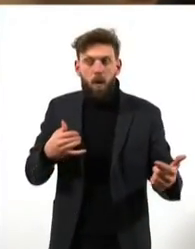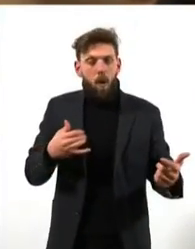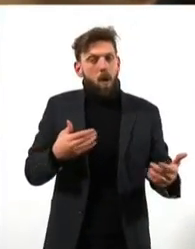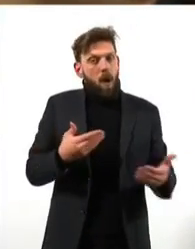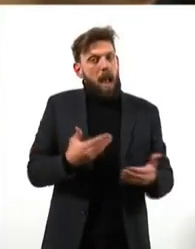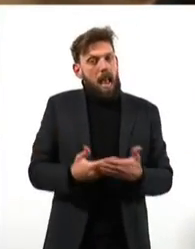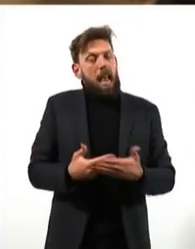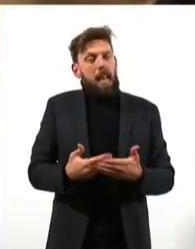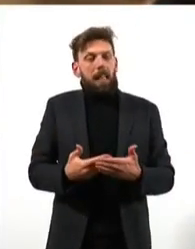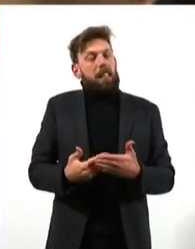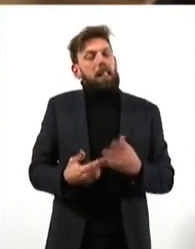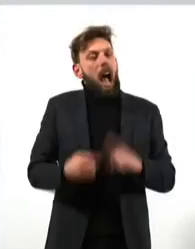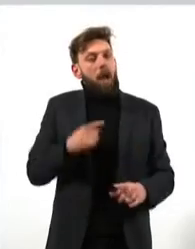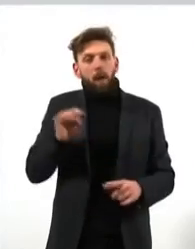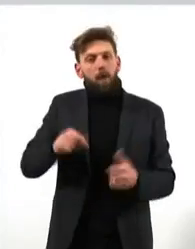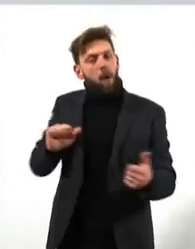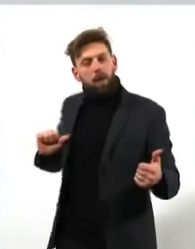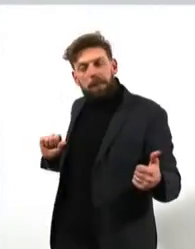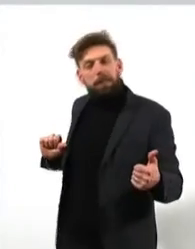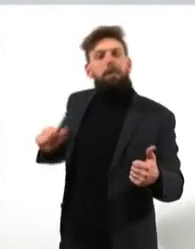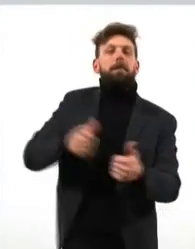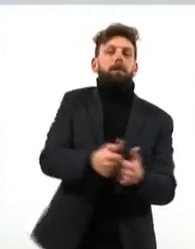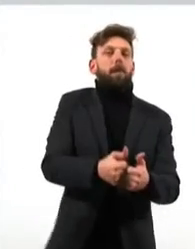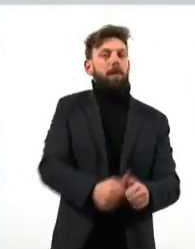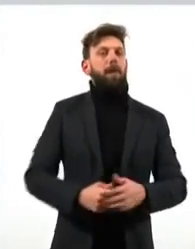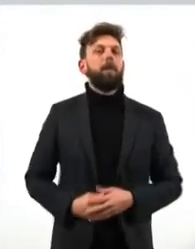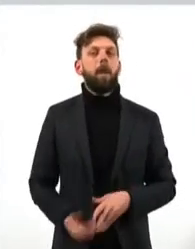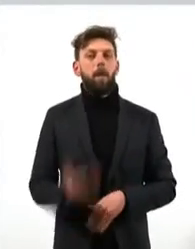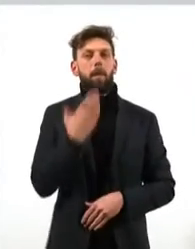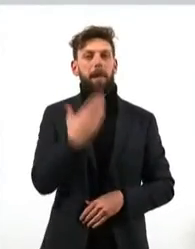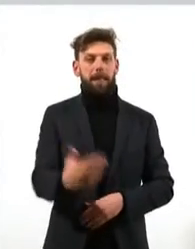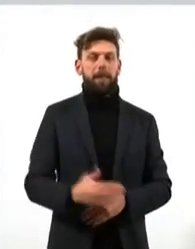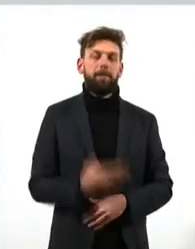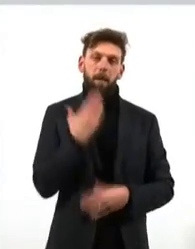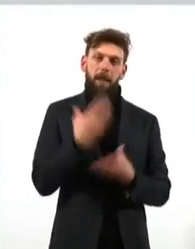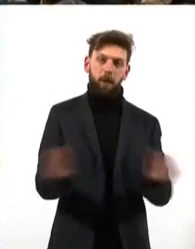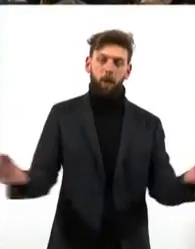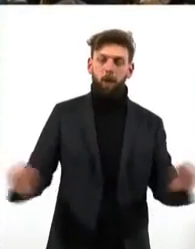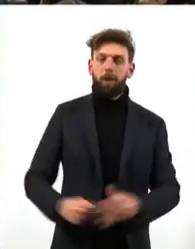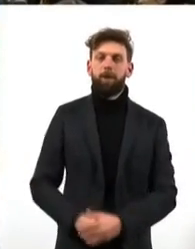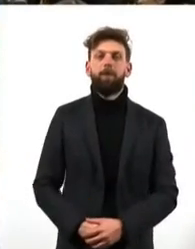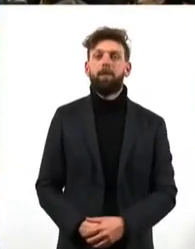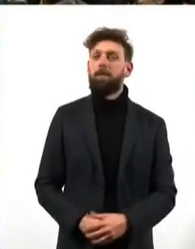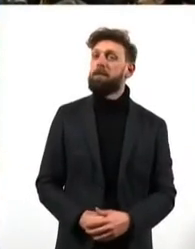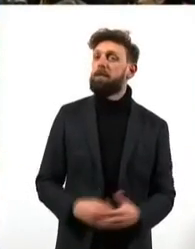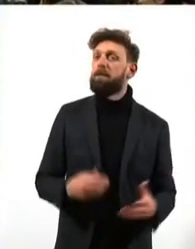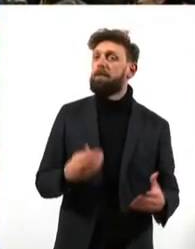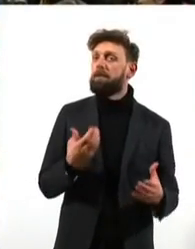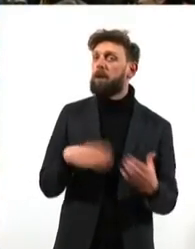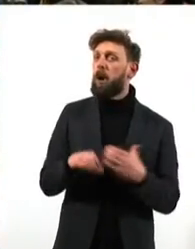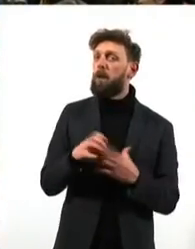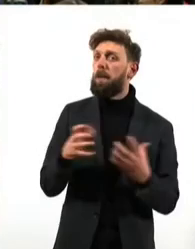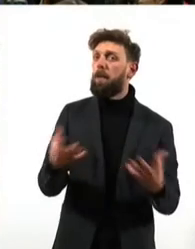d'important et un gros travail à faire là-dessus. Je vous remercie. Merci beaucoup. Luna, peut-être juste en complément.